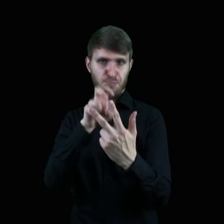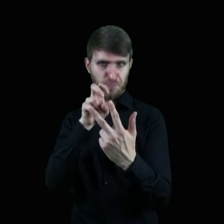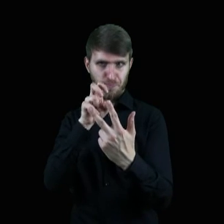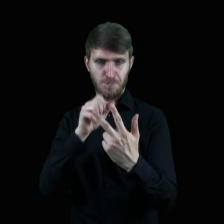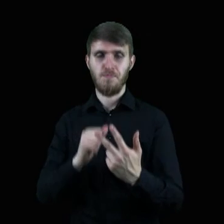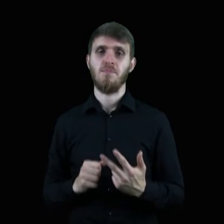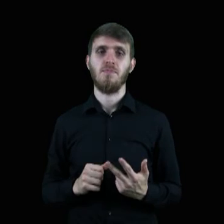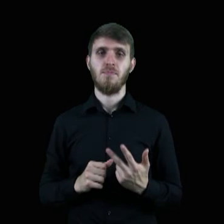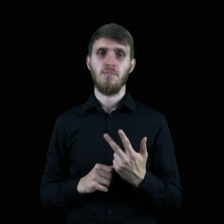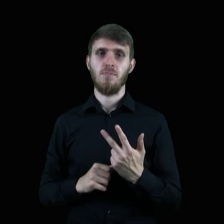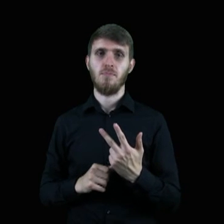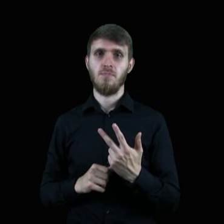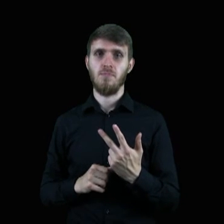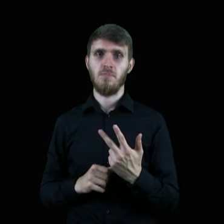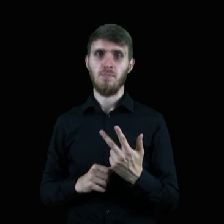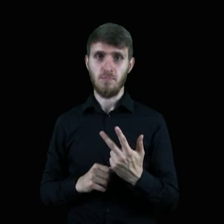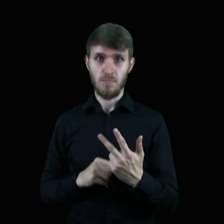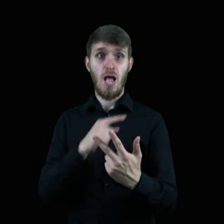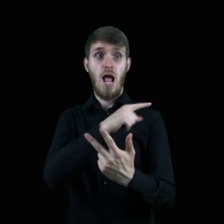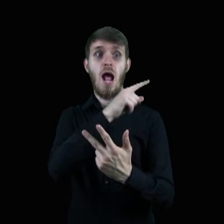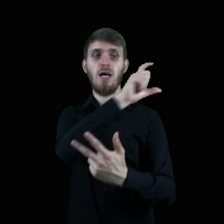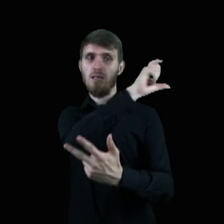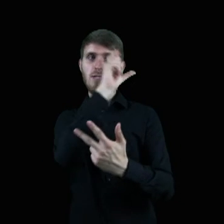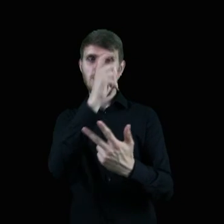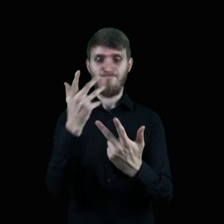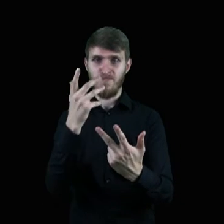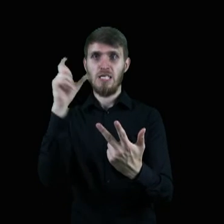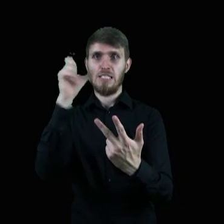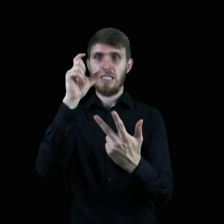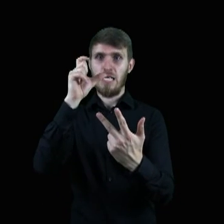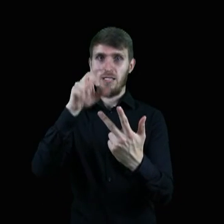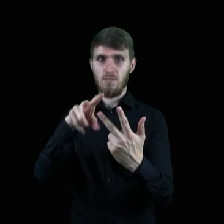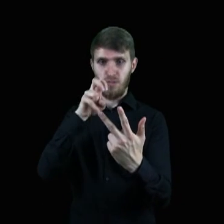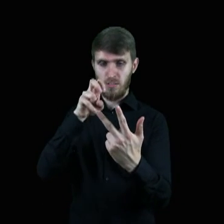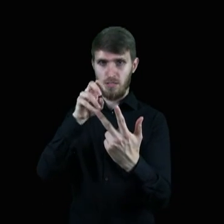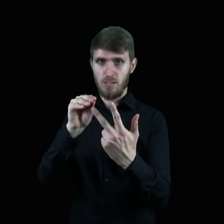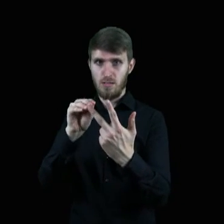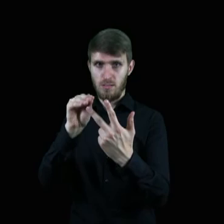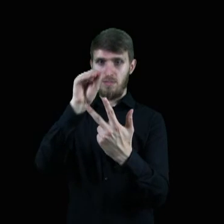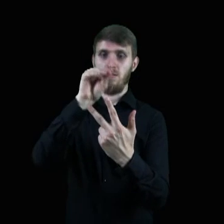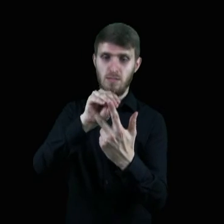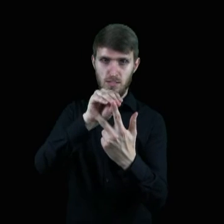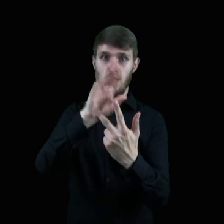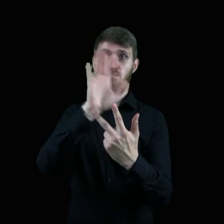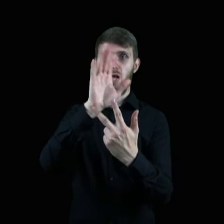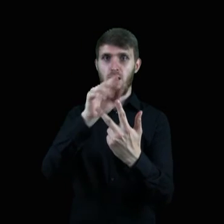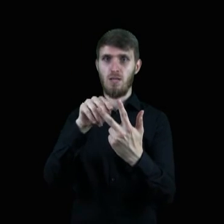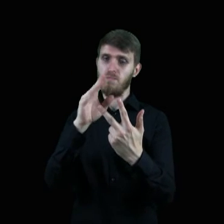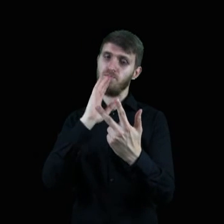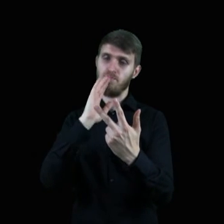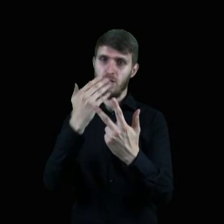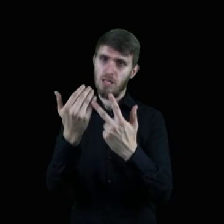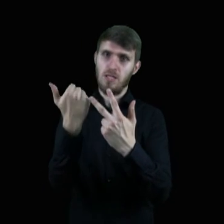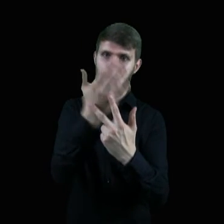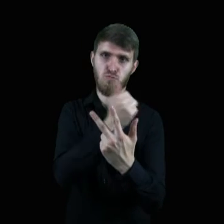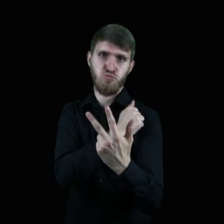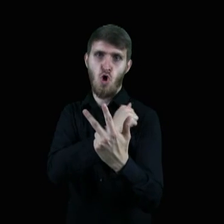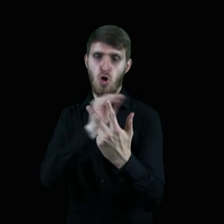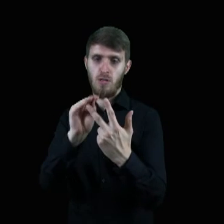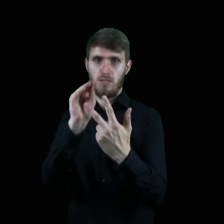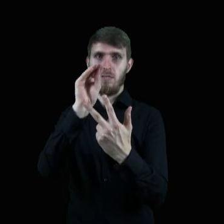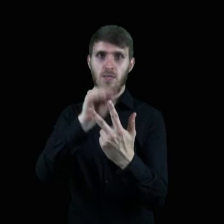C, od klienta B pożyczyłem akcję, wówczas dom maklerski bierze akcję klienta C, przesuwa go na